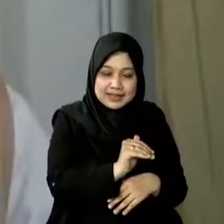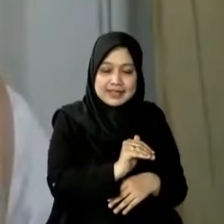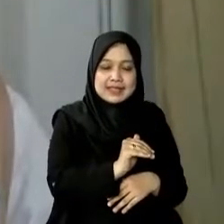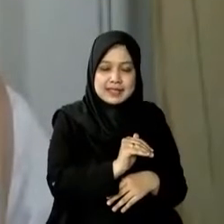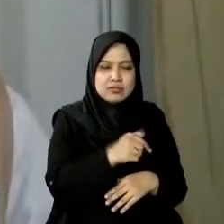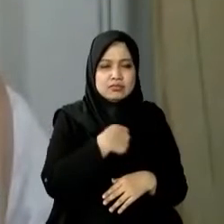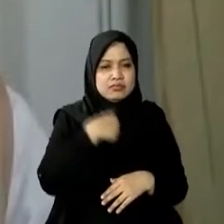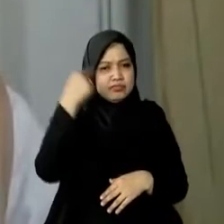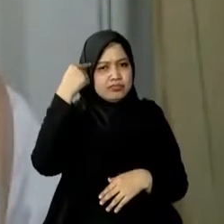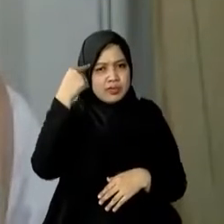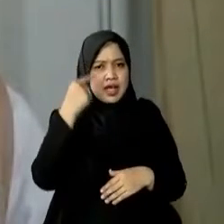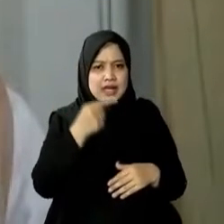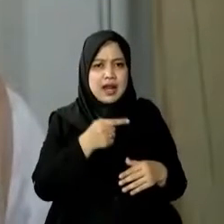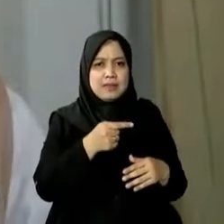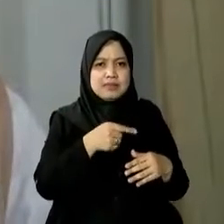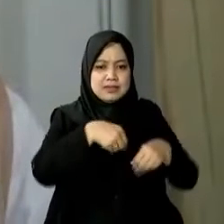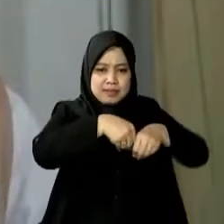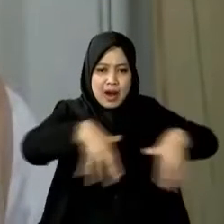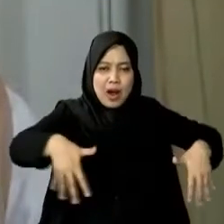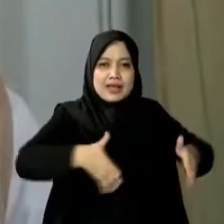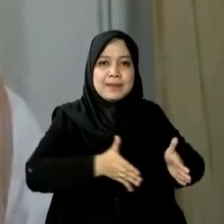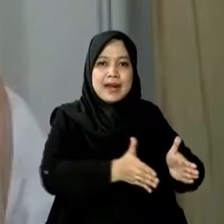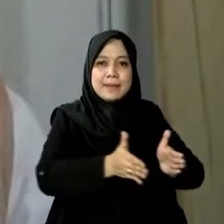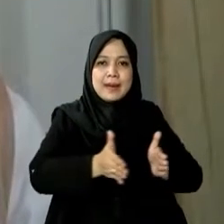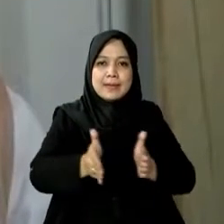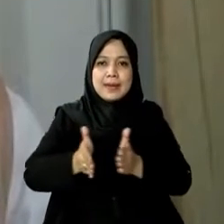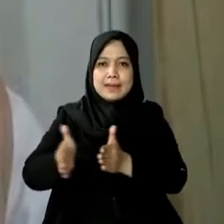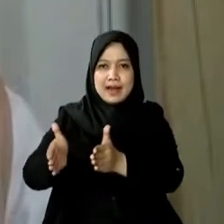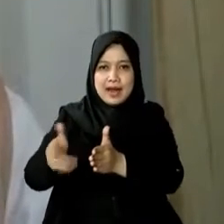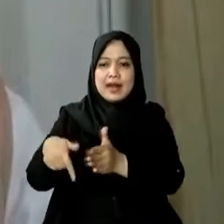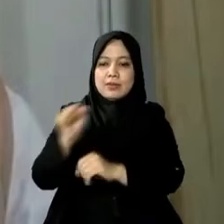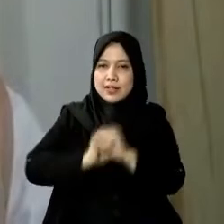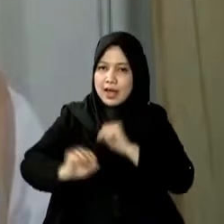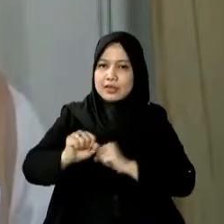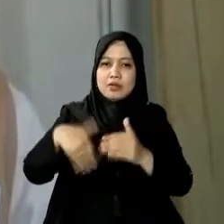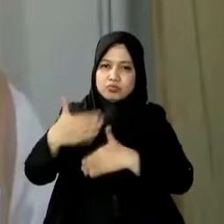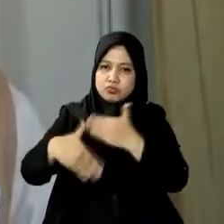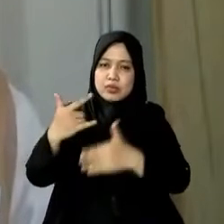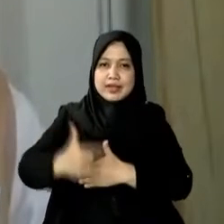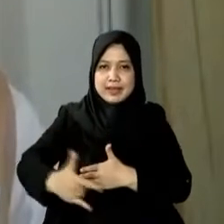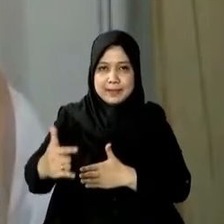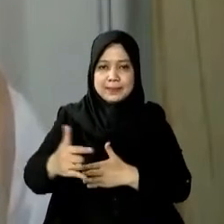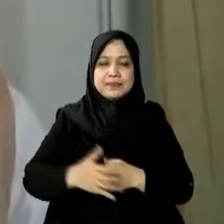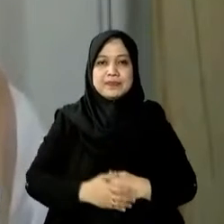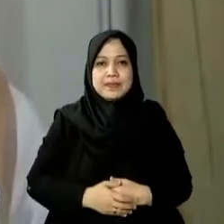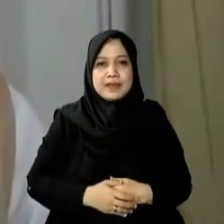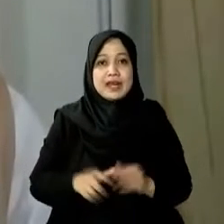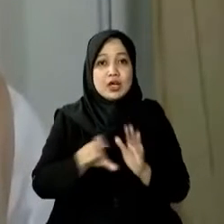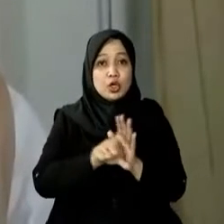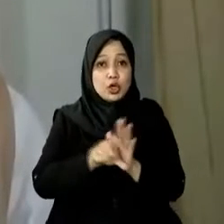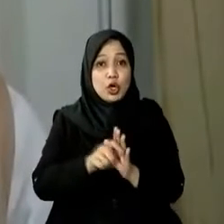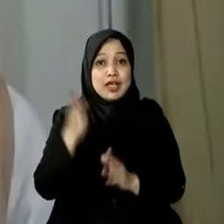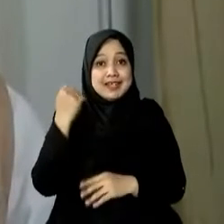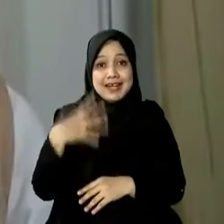serasa ada bidang-bidang di Satgas yang akan melakukan kegiatan seperti ini jadi relawan kita untuk contohnya untuk